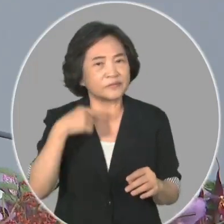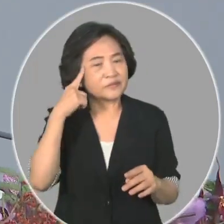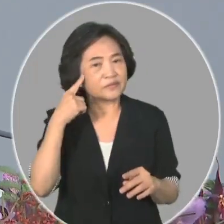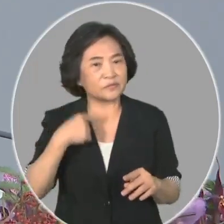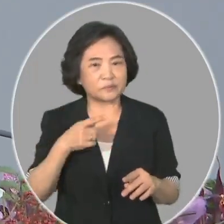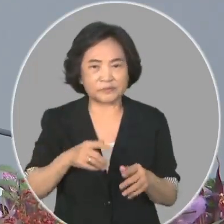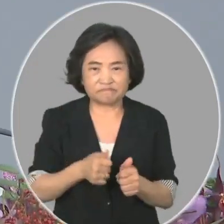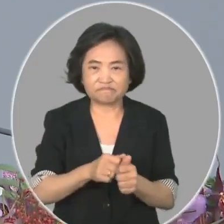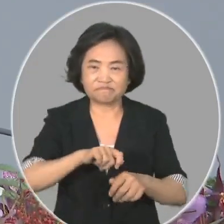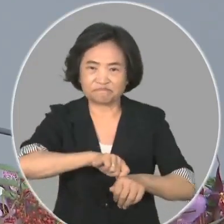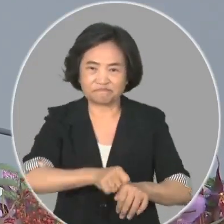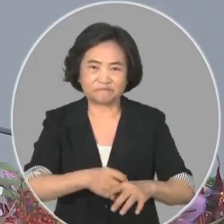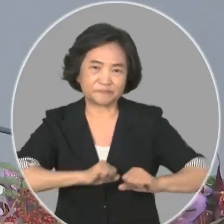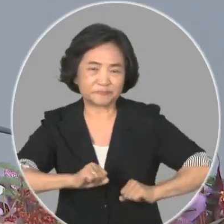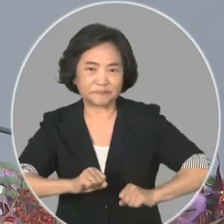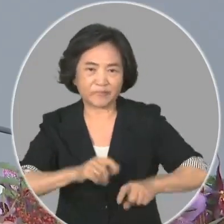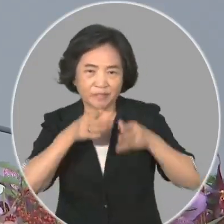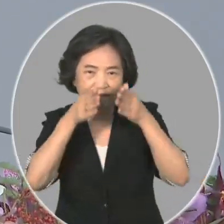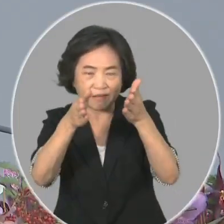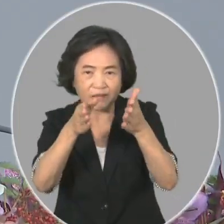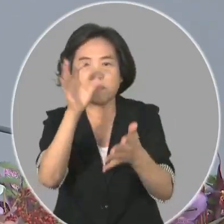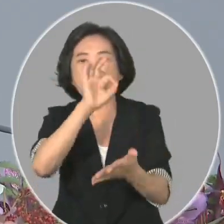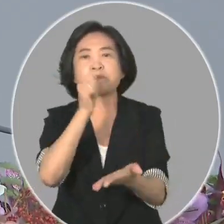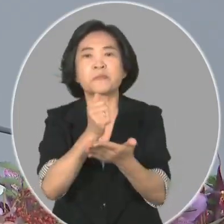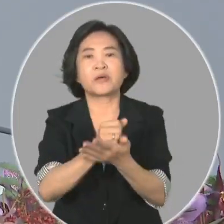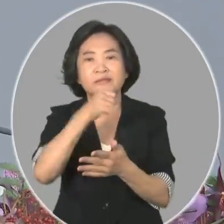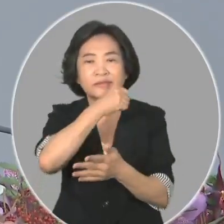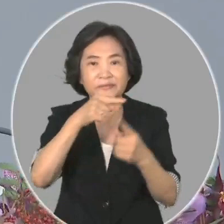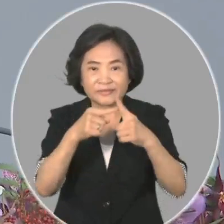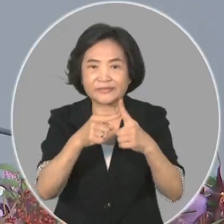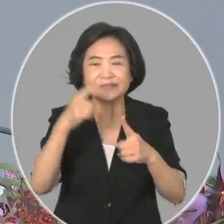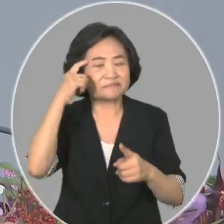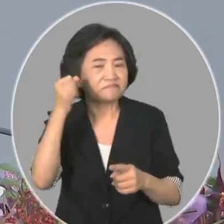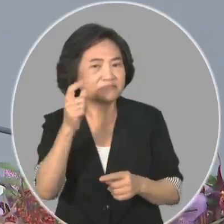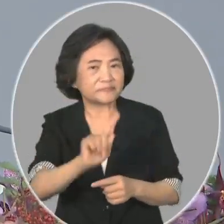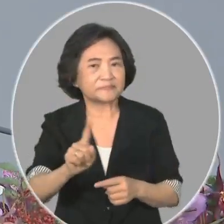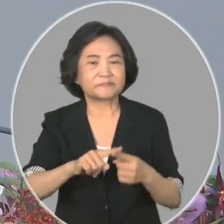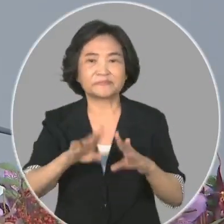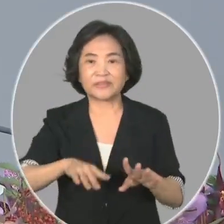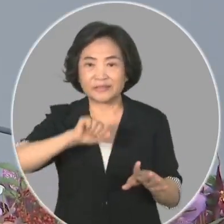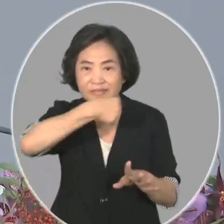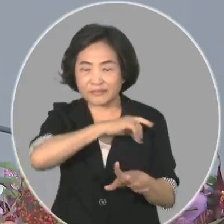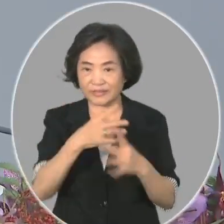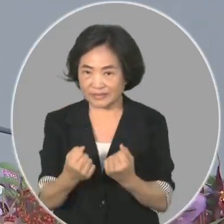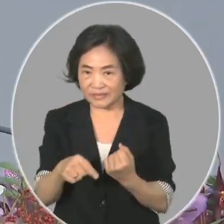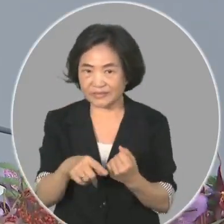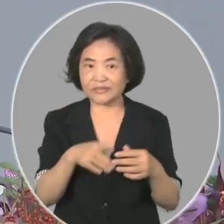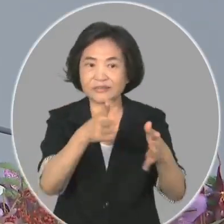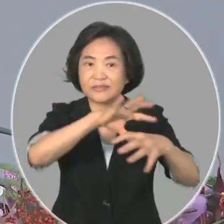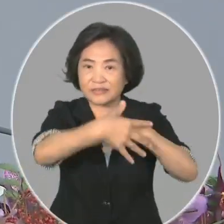到了身为台湾人的意义，也看到了台湾存在对世界的价